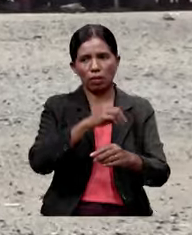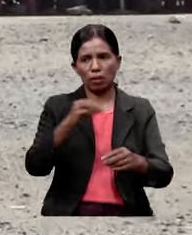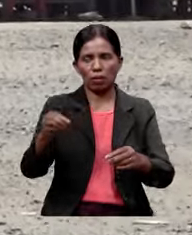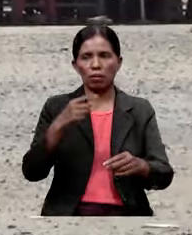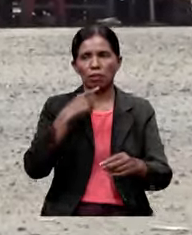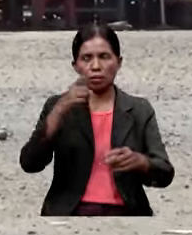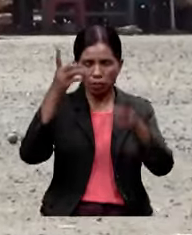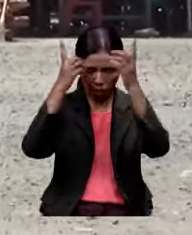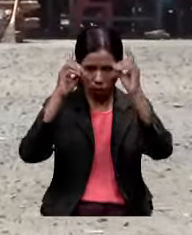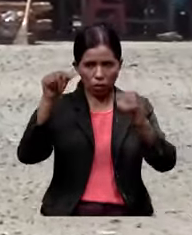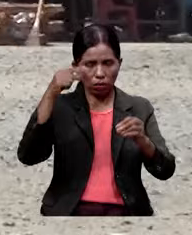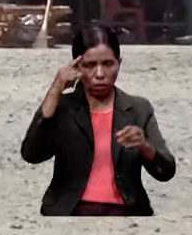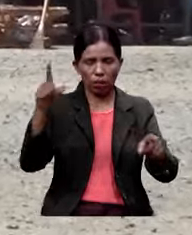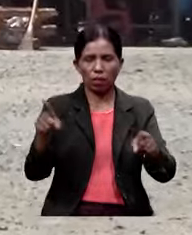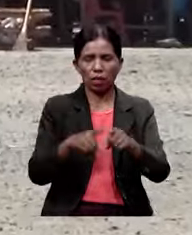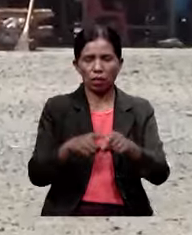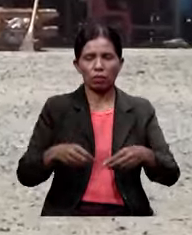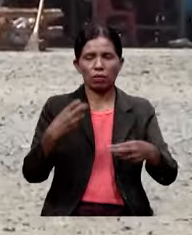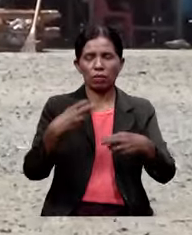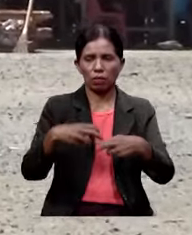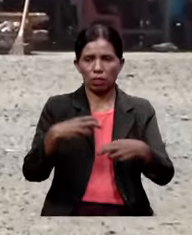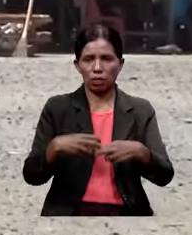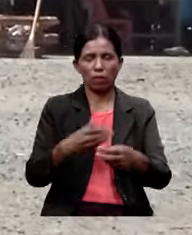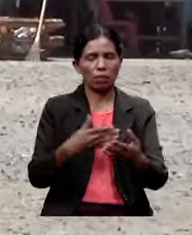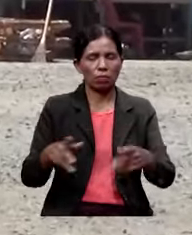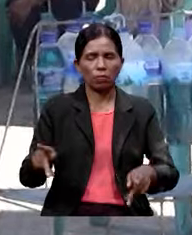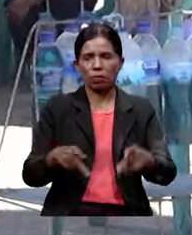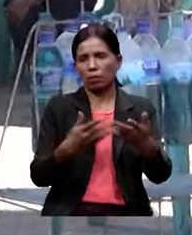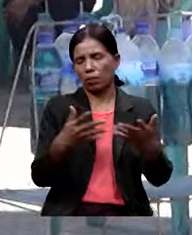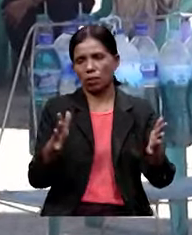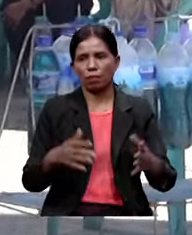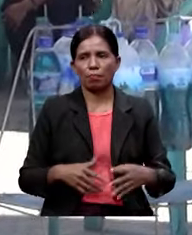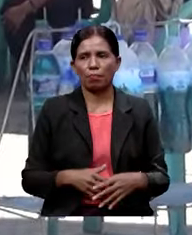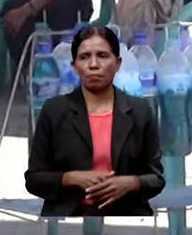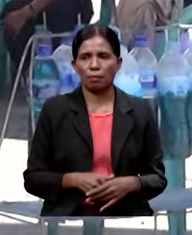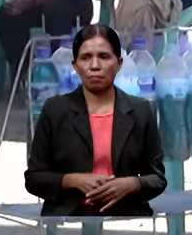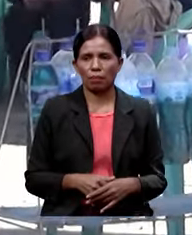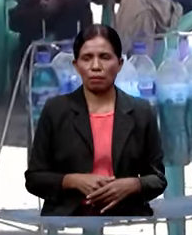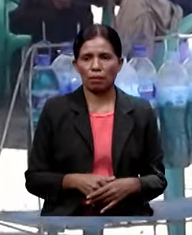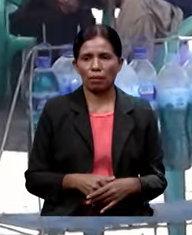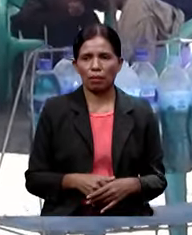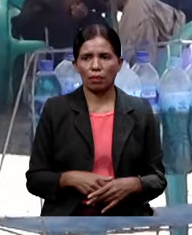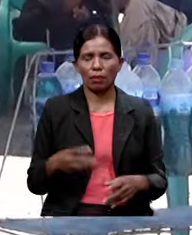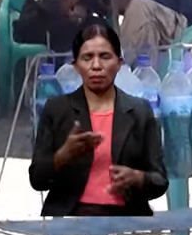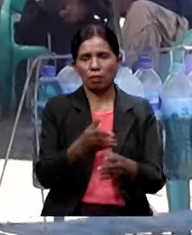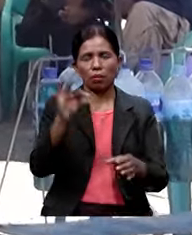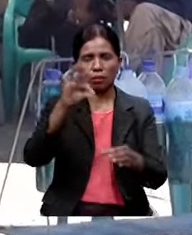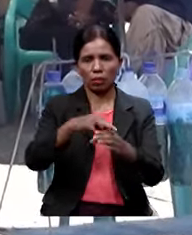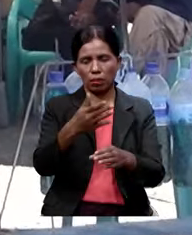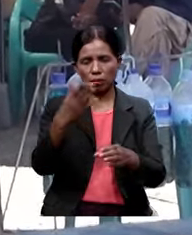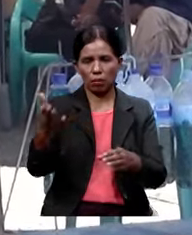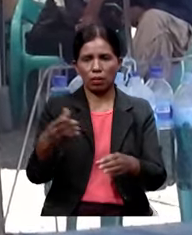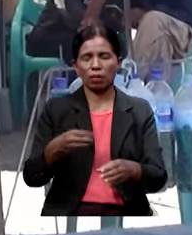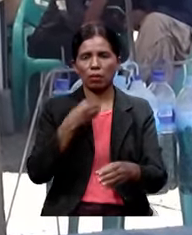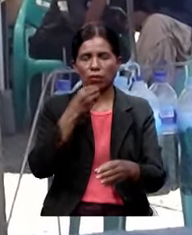considera desejam governo ne, hanesan castigo ida, tamo facilidade público la iha. To bota sa, ito bota sira tun mai ne, kari mas midan ho